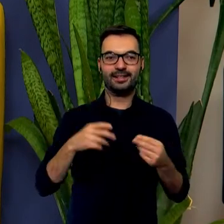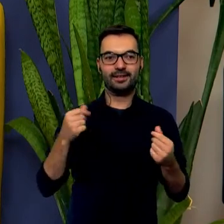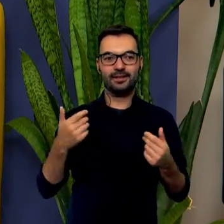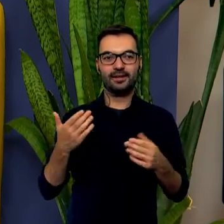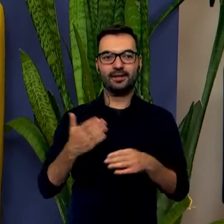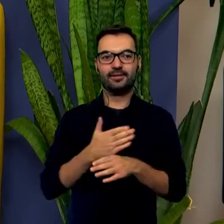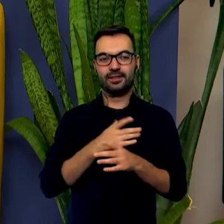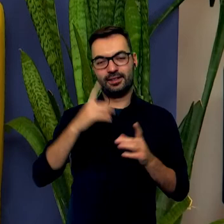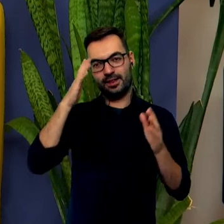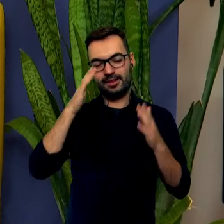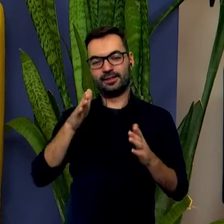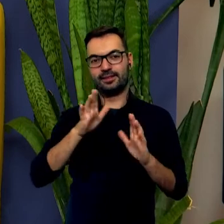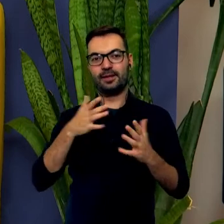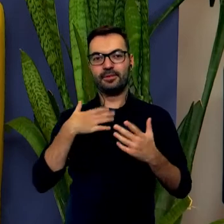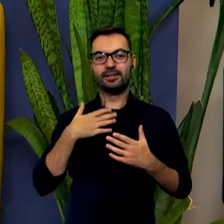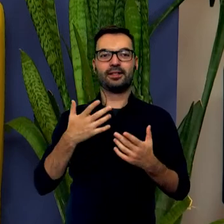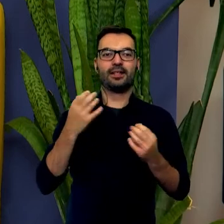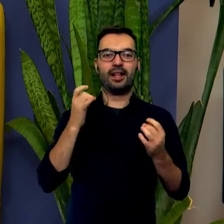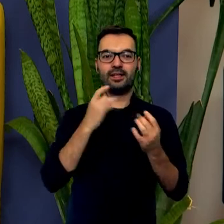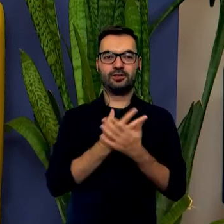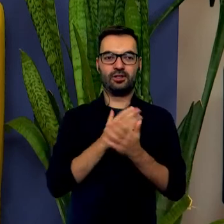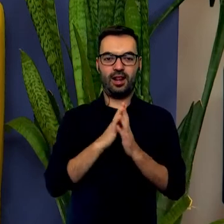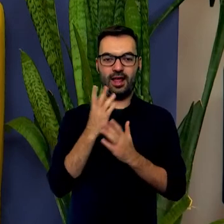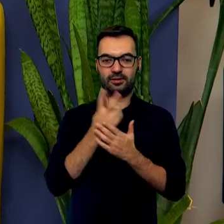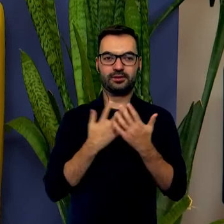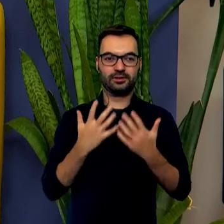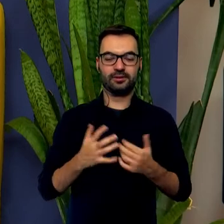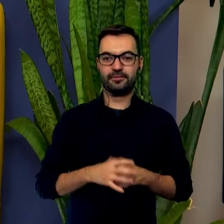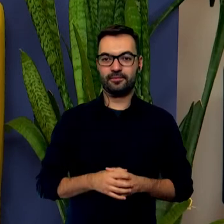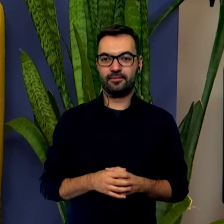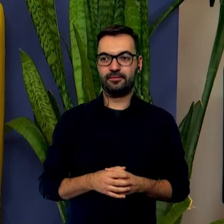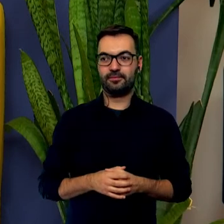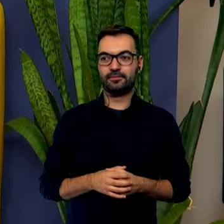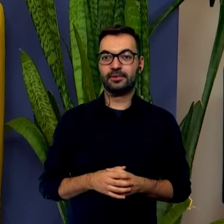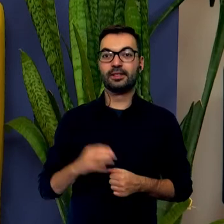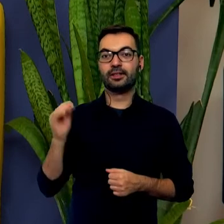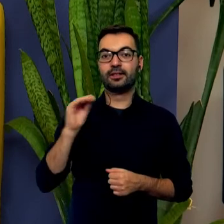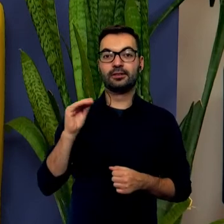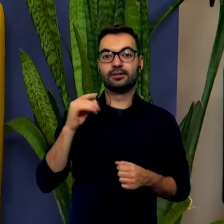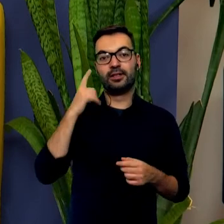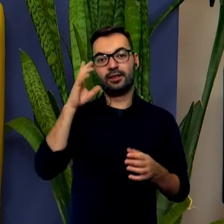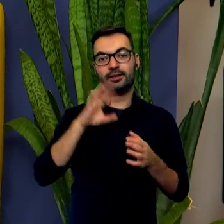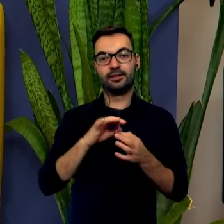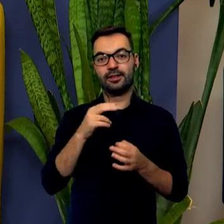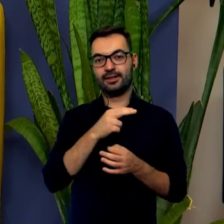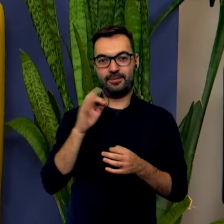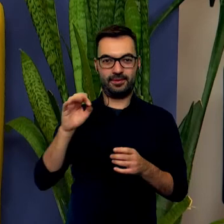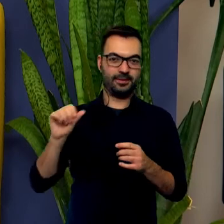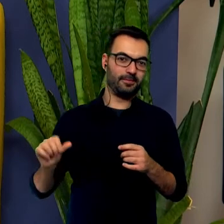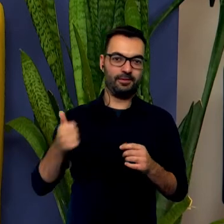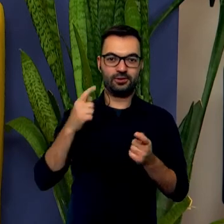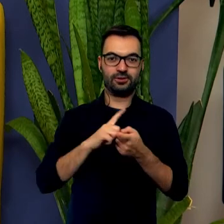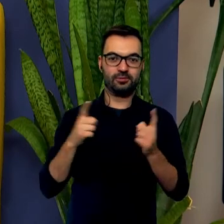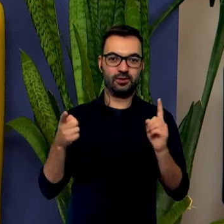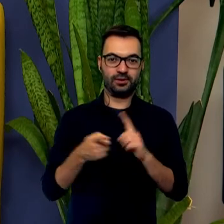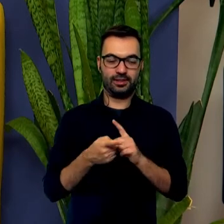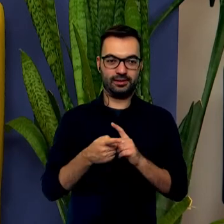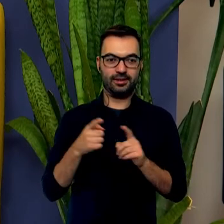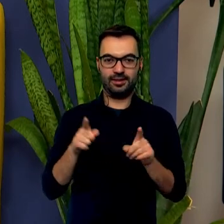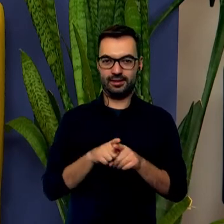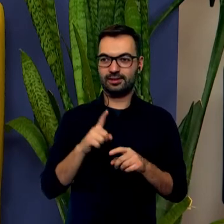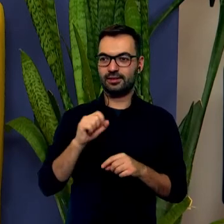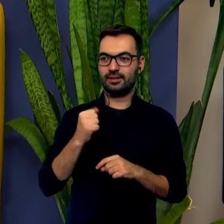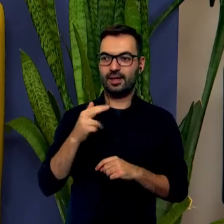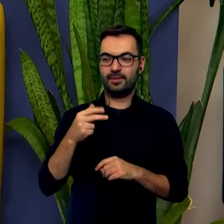jakoś wcześniej nastawiać, tylko chciałam mieć lekturę na świeżo. Mhm. Ale jeszcze zostając przy tym waszym pierwszym spotkaniu, chociaż też jest tutaj tak, że